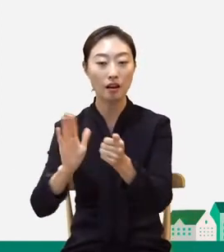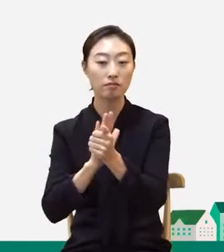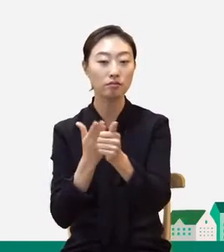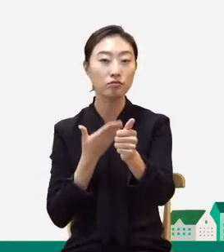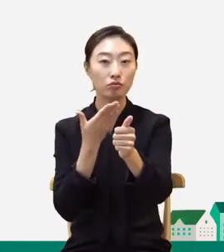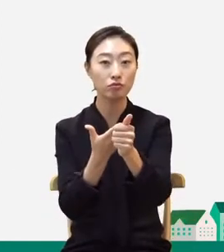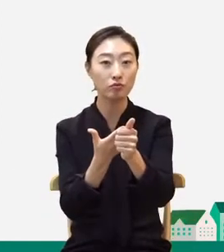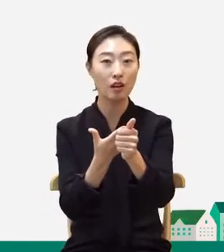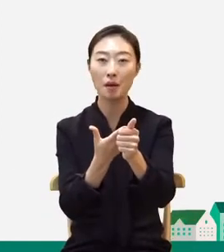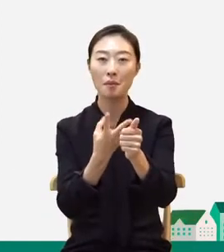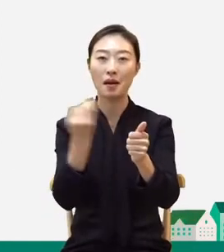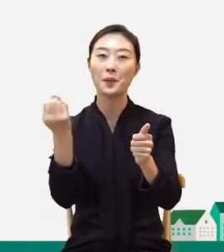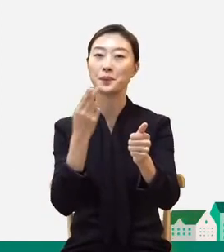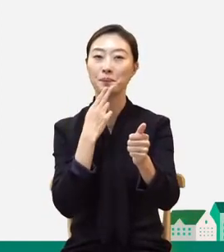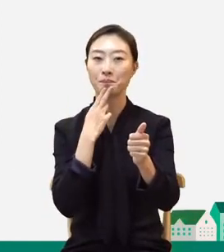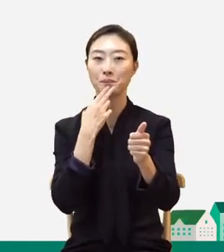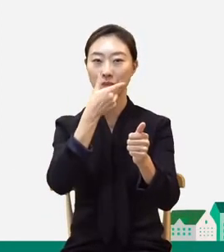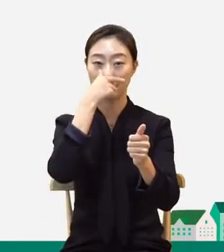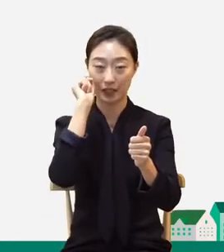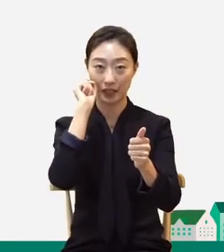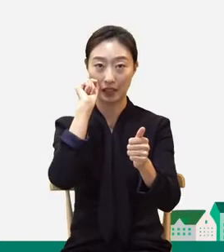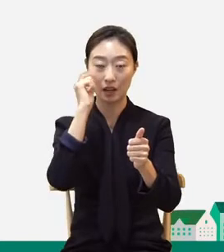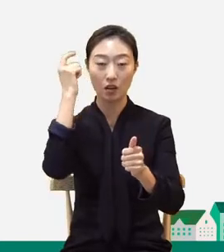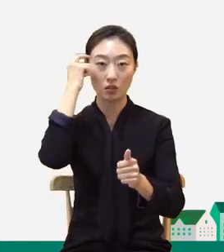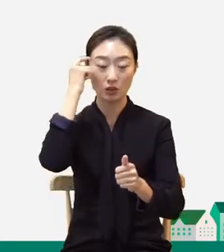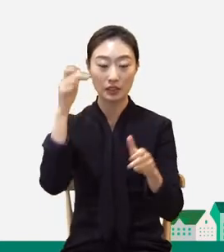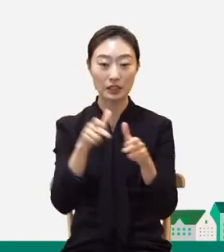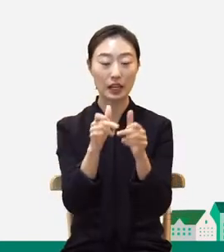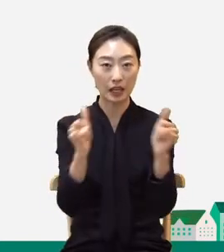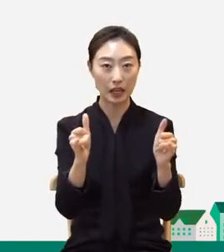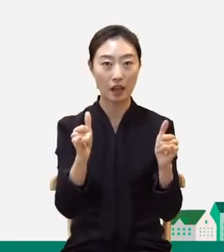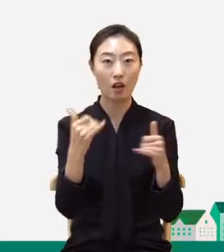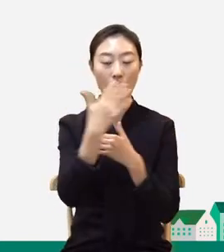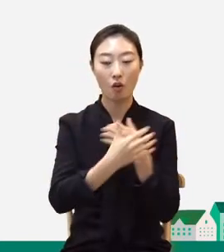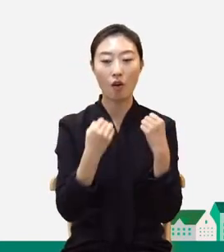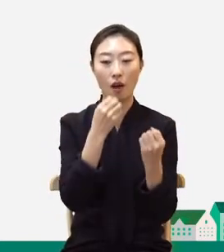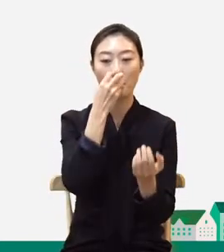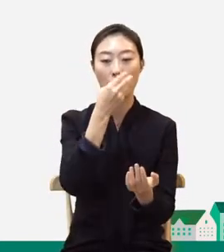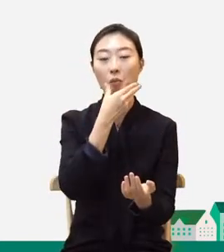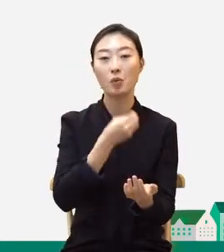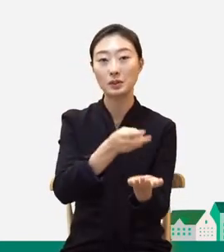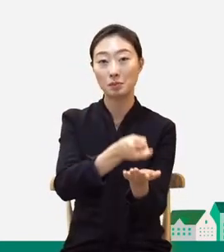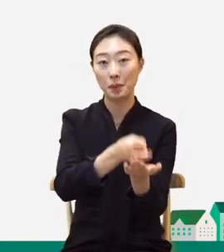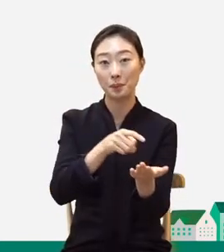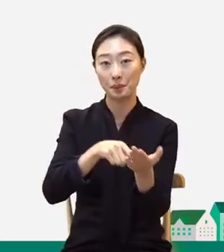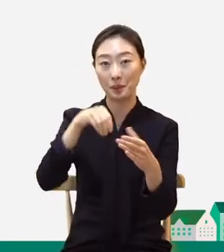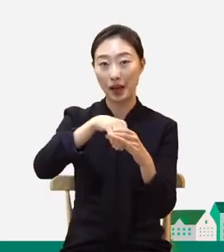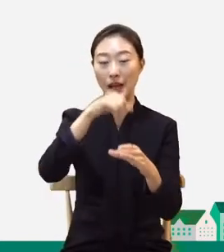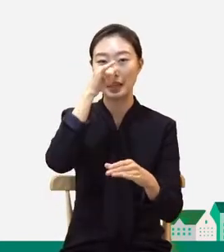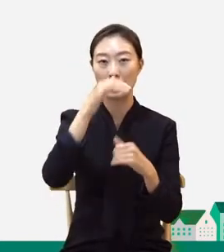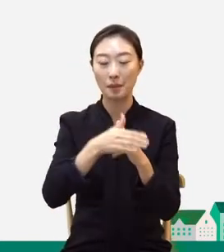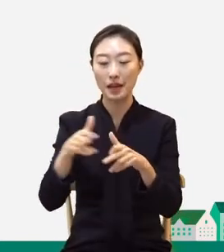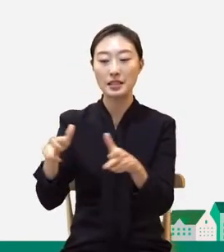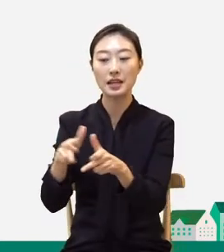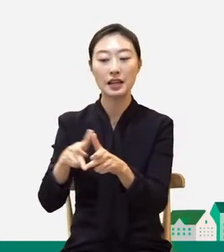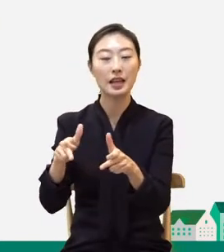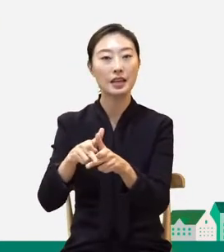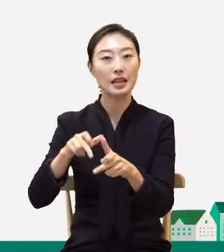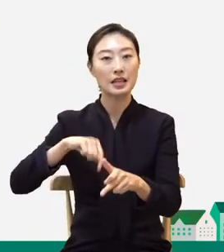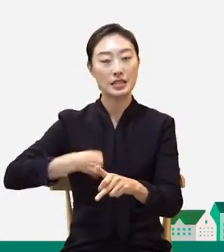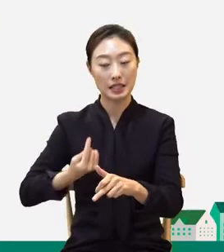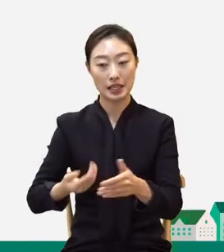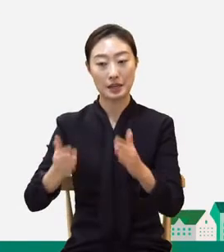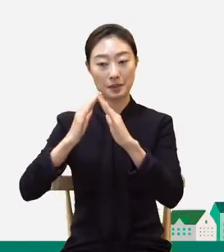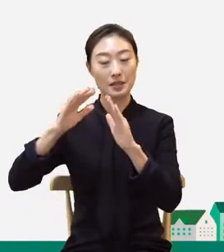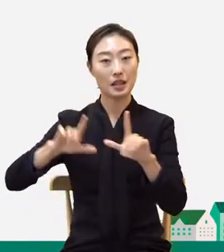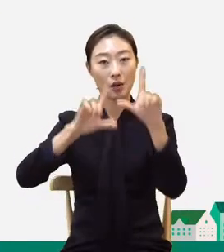서비스는 거의 부재한 상황이었고, 또 정신장애인은 정신건강복지법 적용을 받고 있기 때문에 장애인 자립생활주택 이용 또한